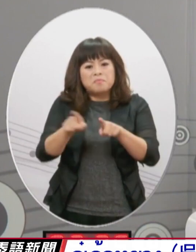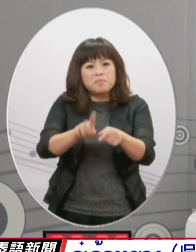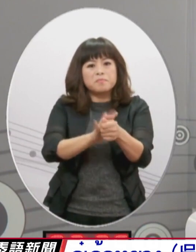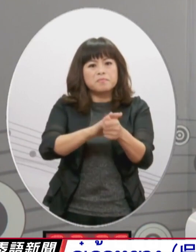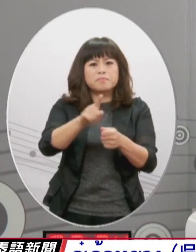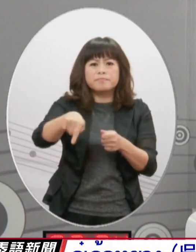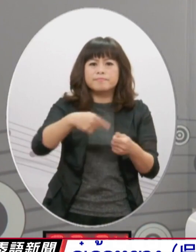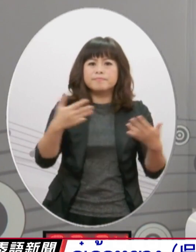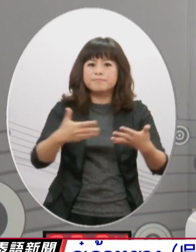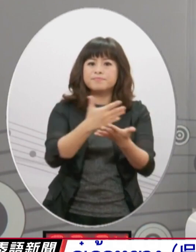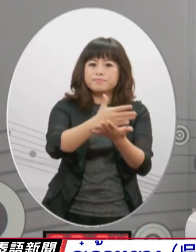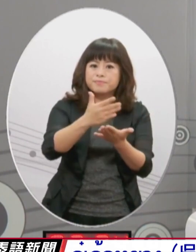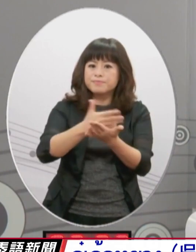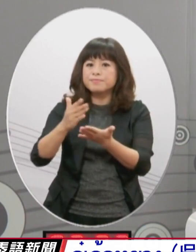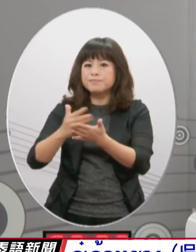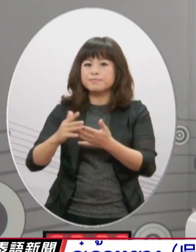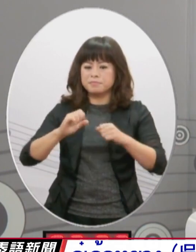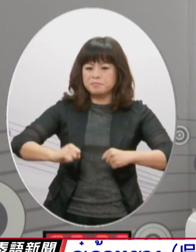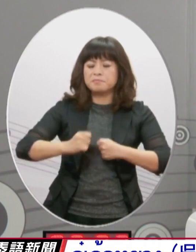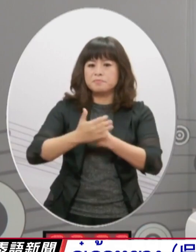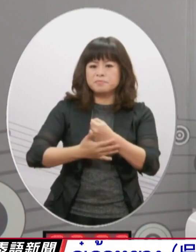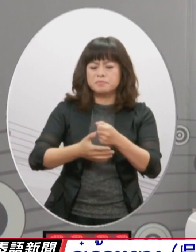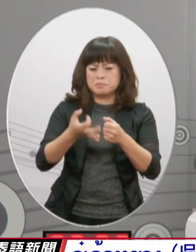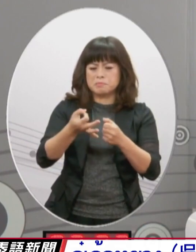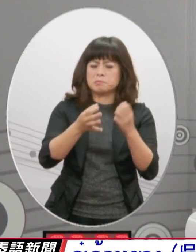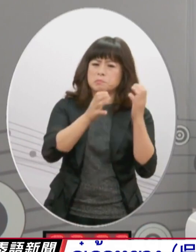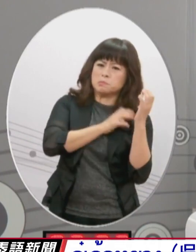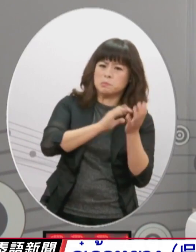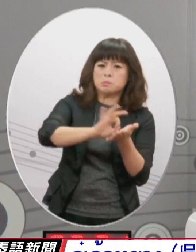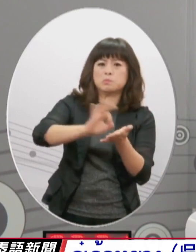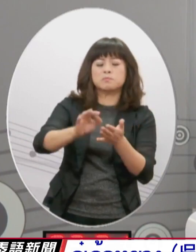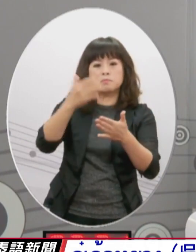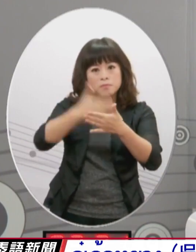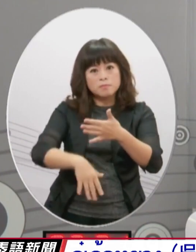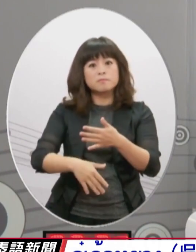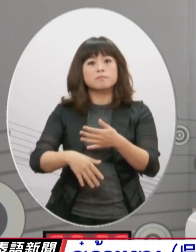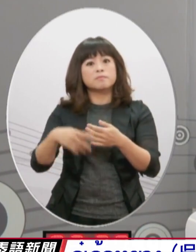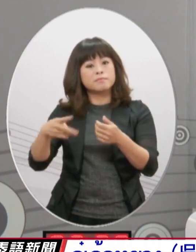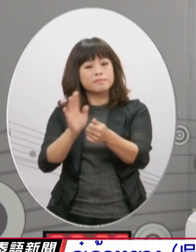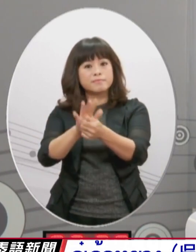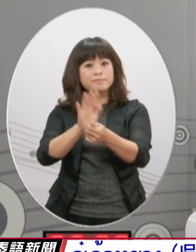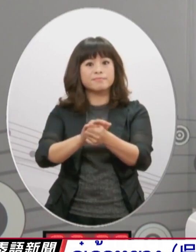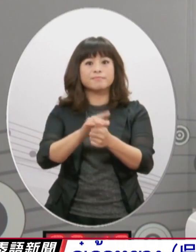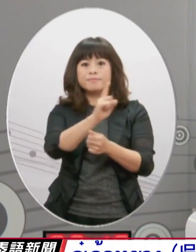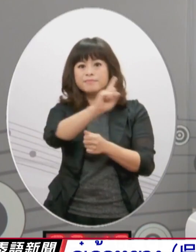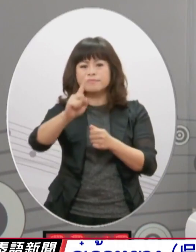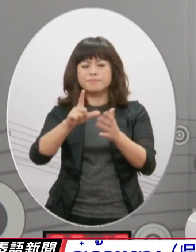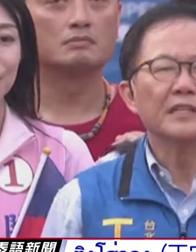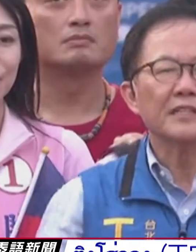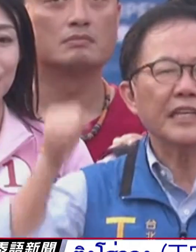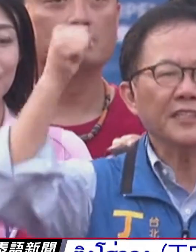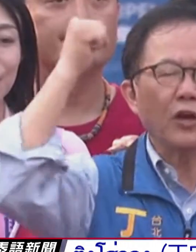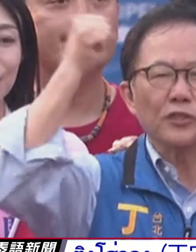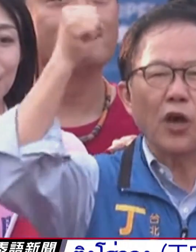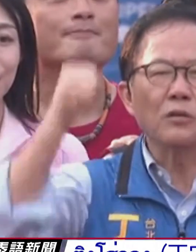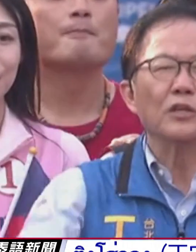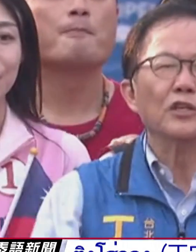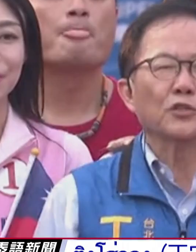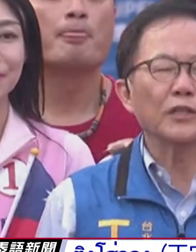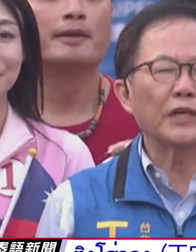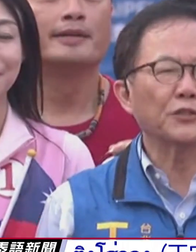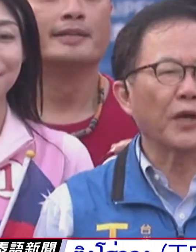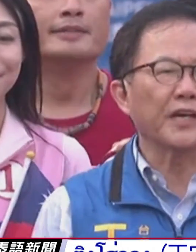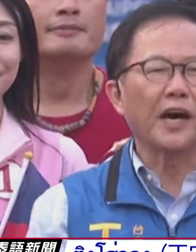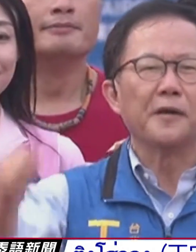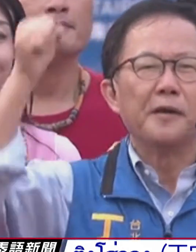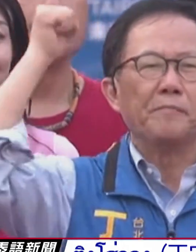决健保的财务问题 也可以解决所谓长照问题 丁守中